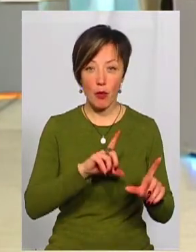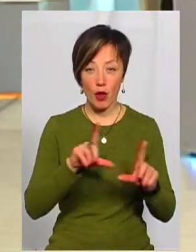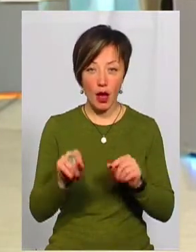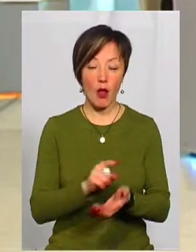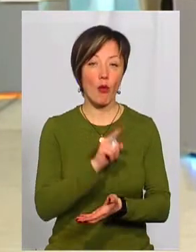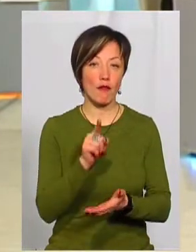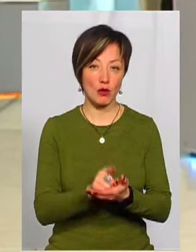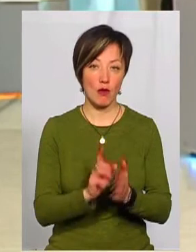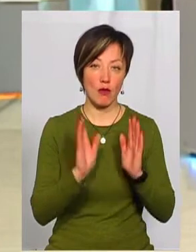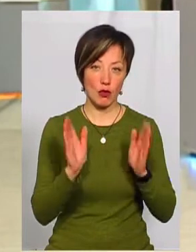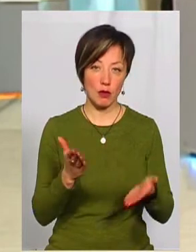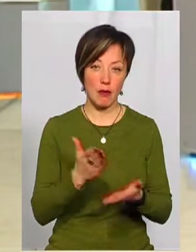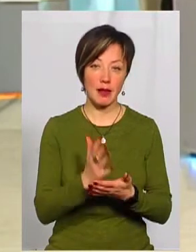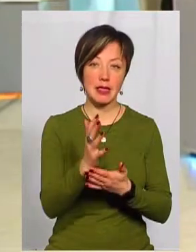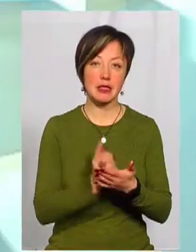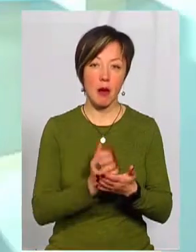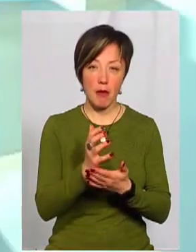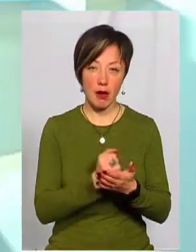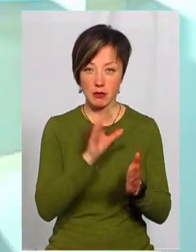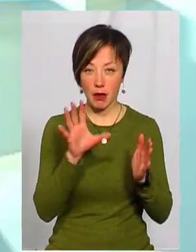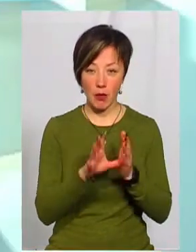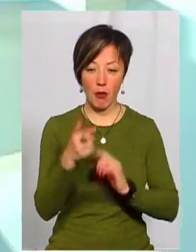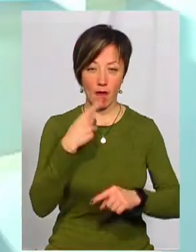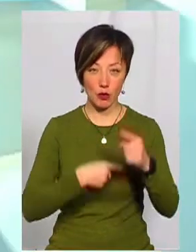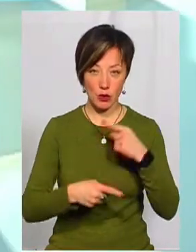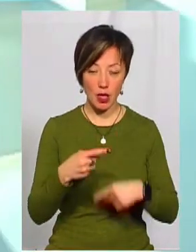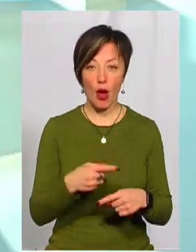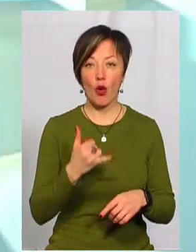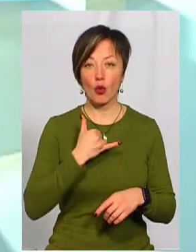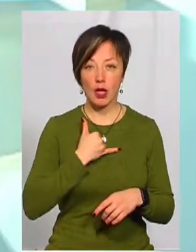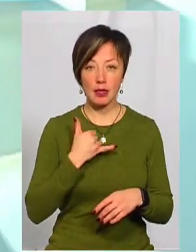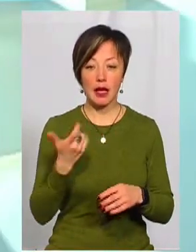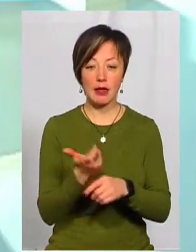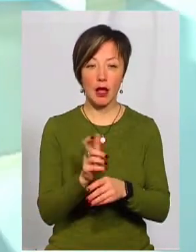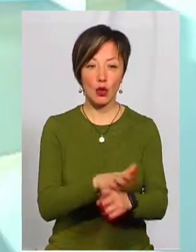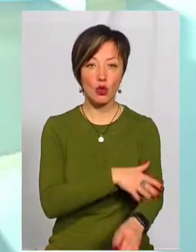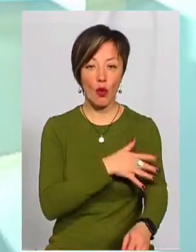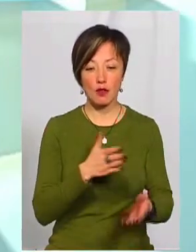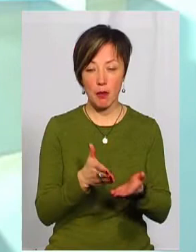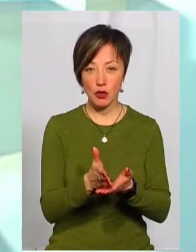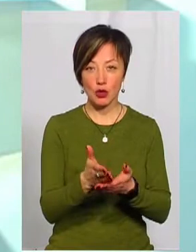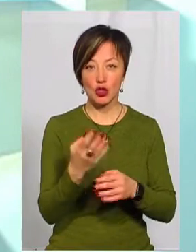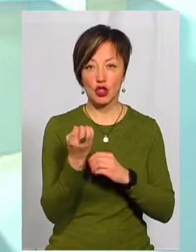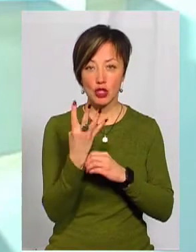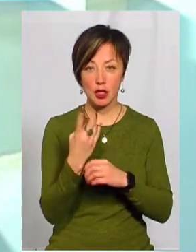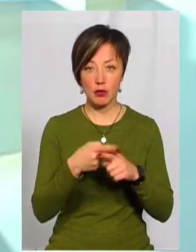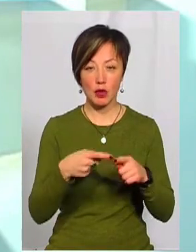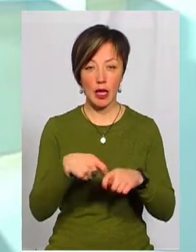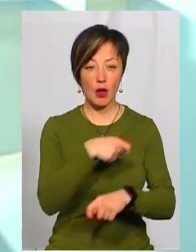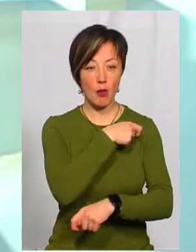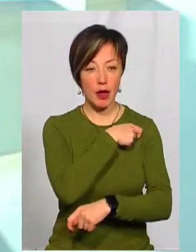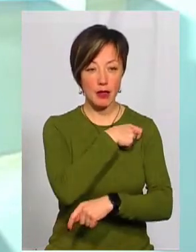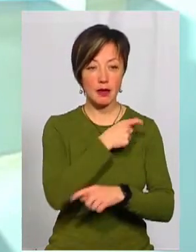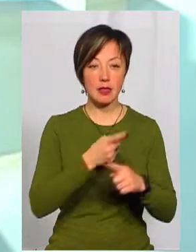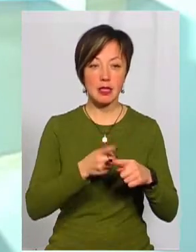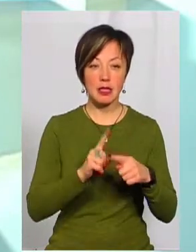ми обов'язково будемо мати запас ходу, щоб повернутися назад. Тобто в нас найдовший маршрут – це порядка 14,5